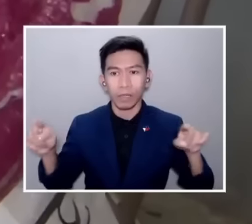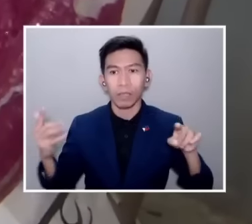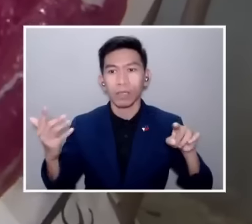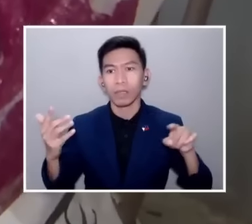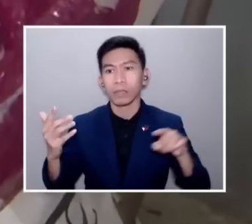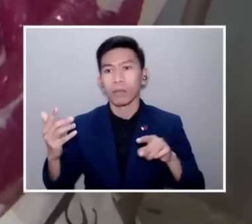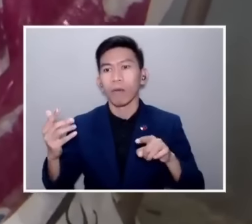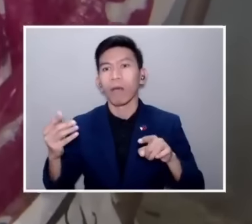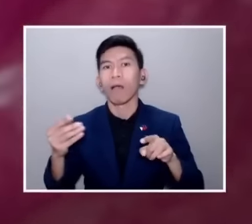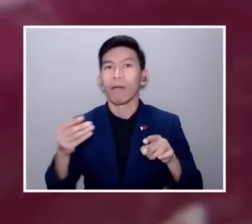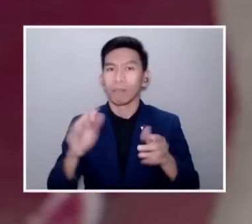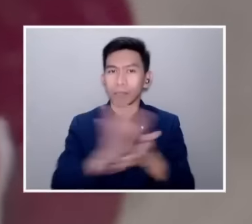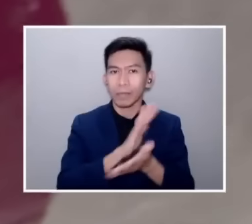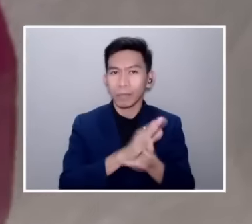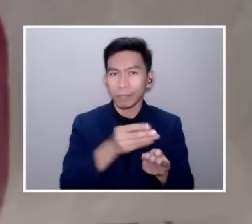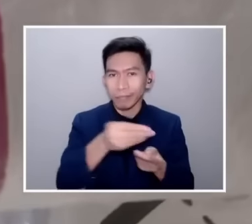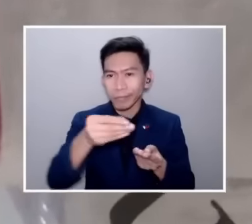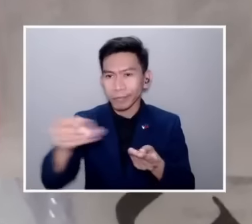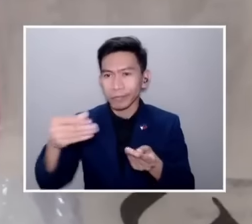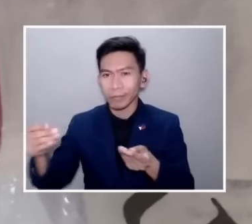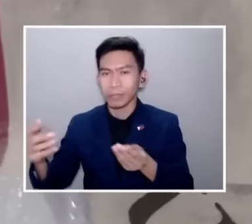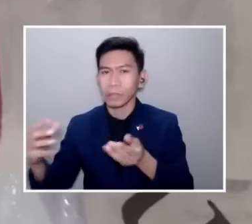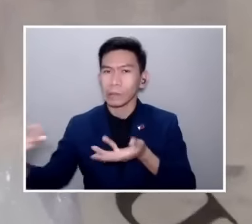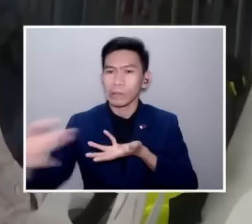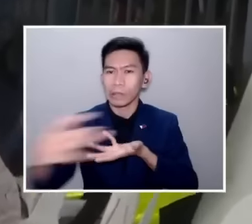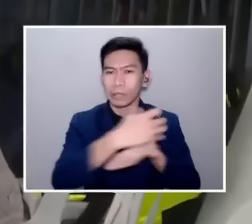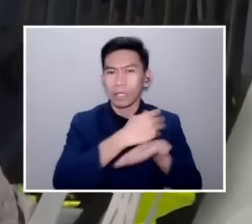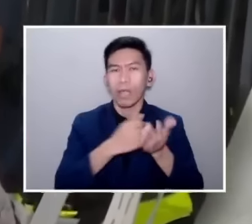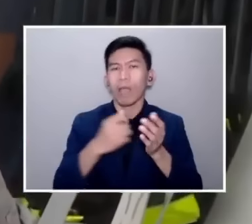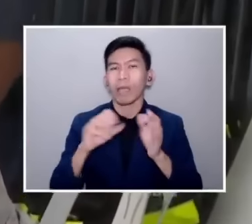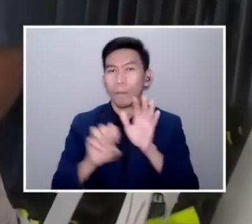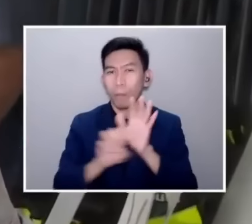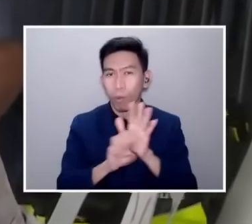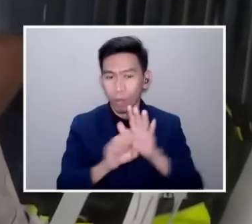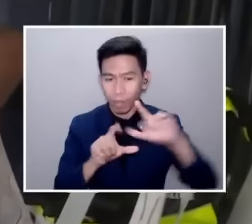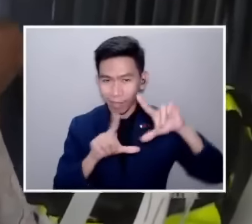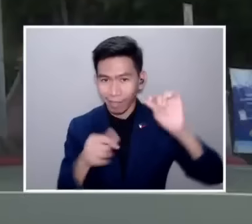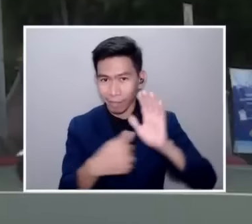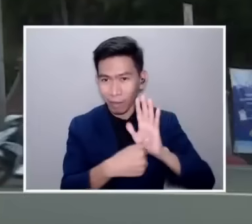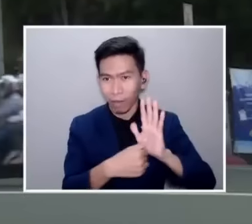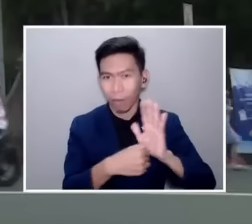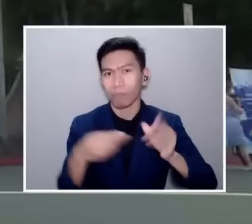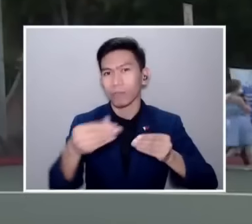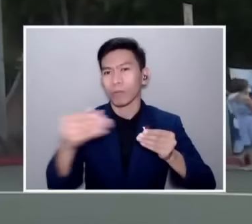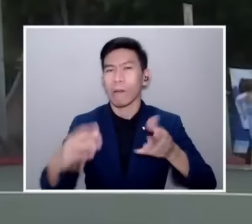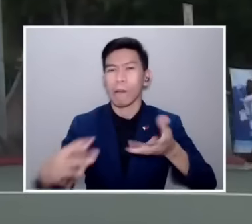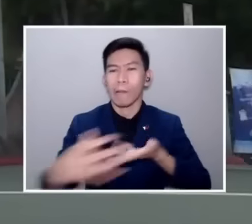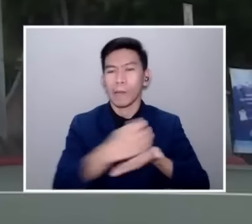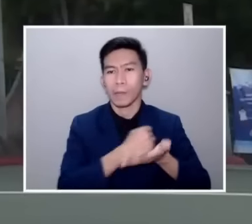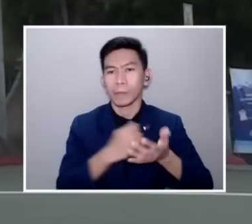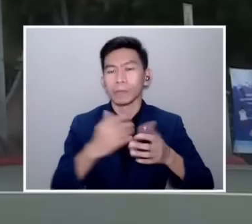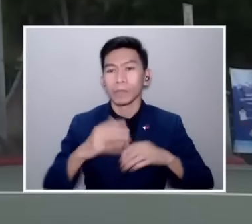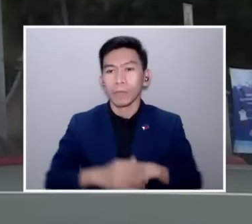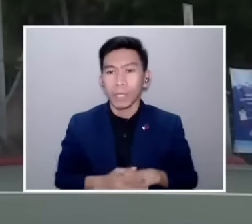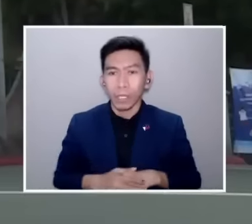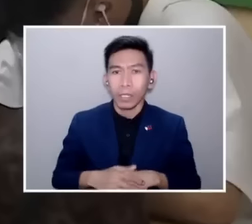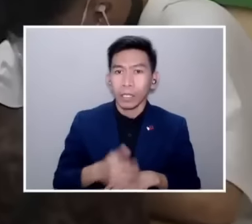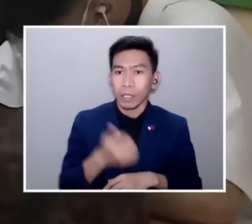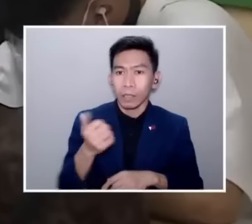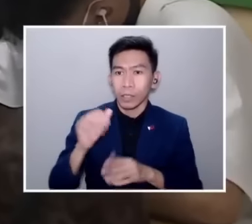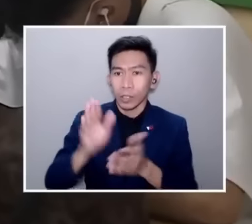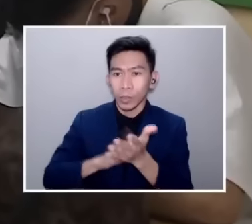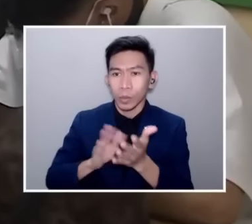ilang tao, kabilang na ang mga sample ballots. Sa Pinaglabanan Elementary School naman, alas 5 pa lang ng hapon, kaunti na ang mga botante